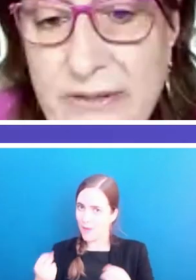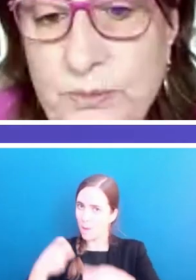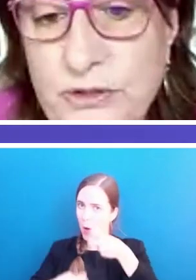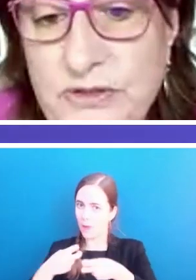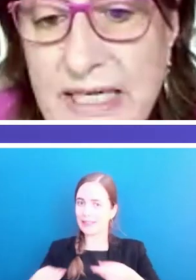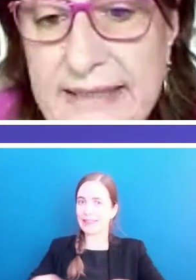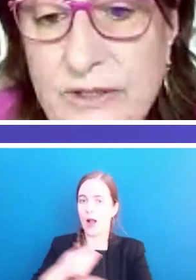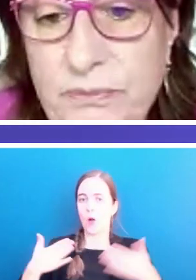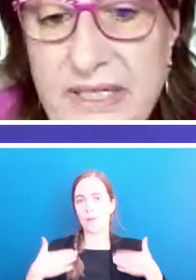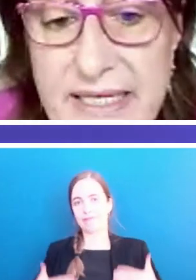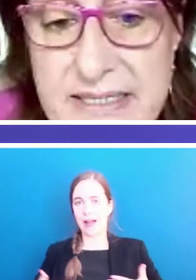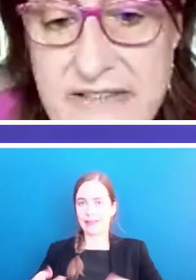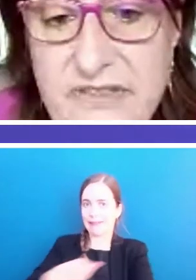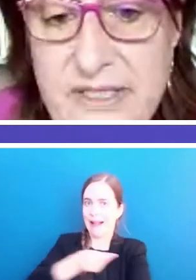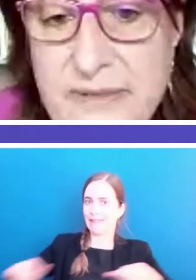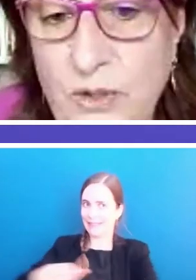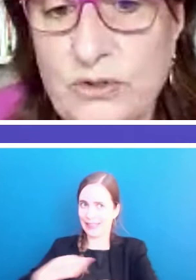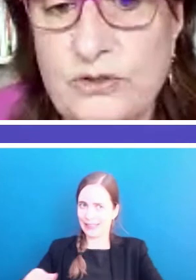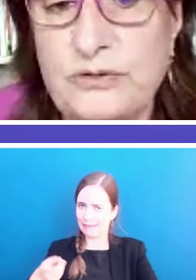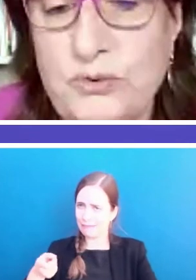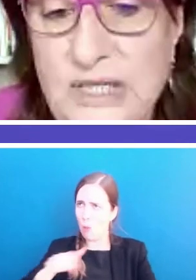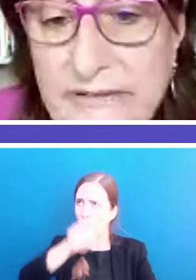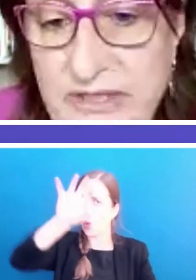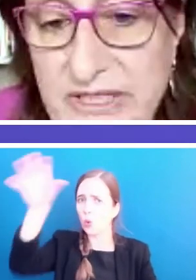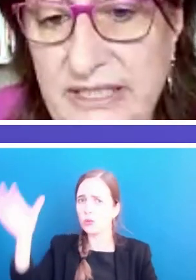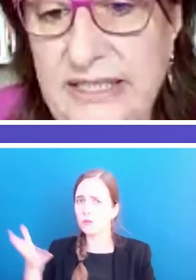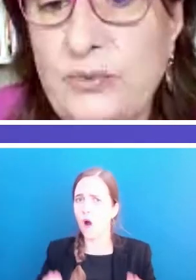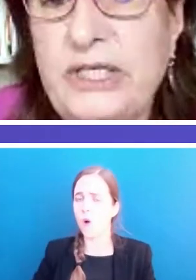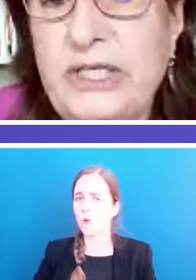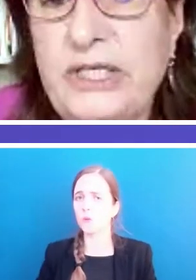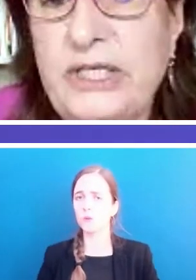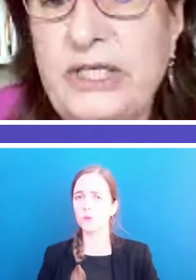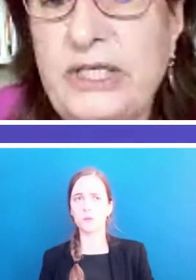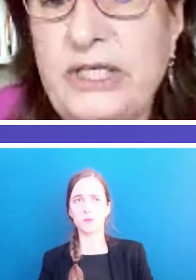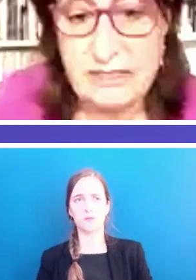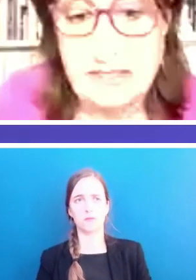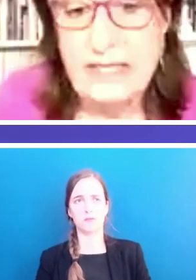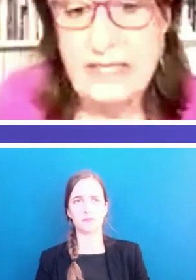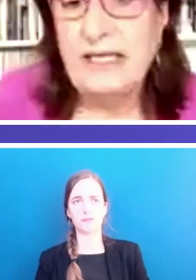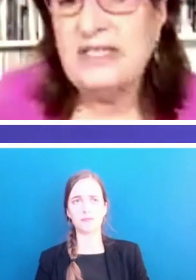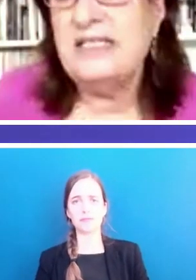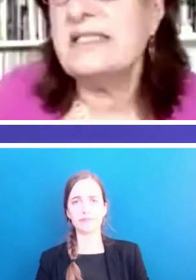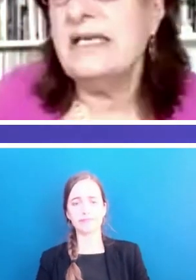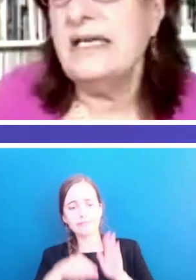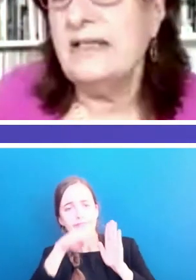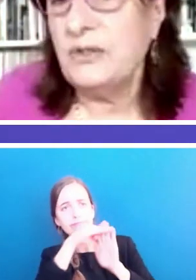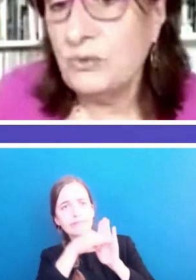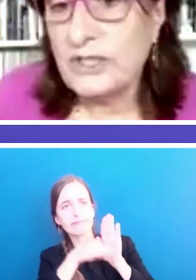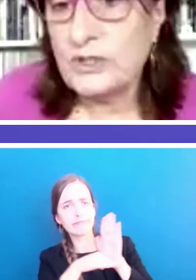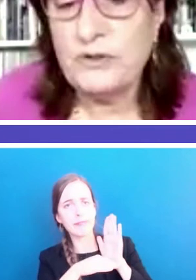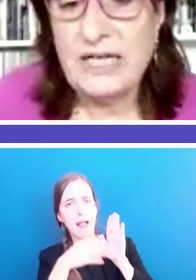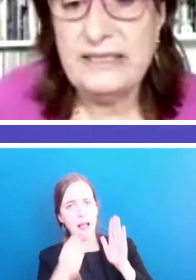الواجب اتخاذها على المستوى اليورو متوسطي من أجل تأمين استجابة شاملة للإتجار